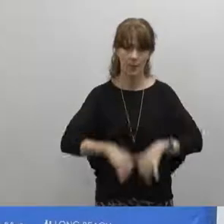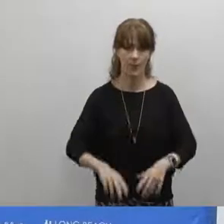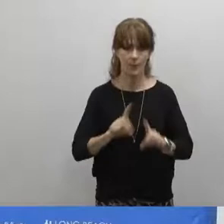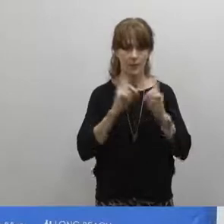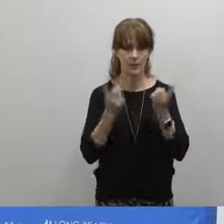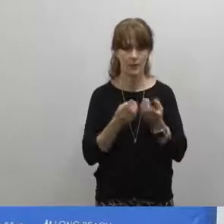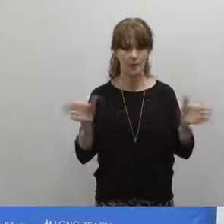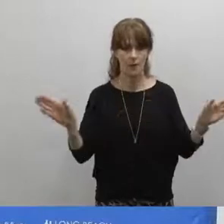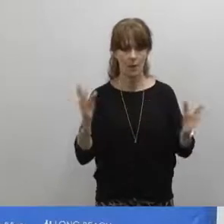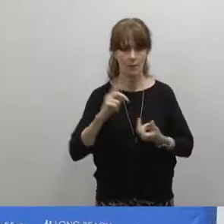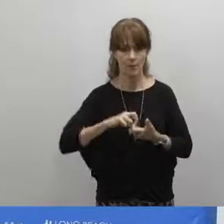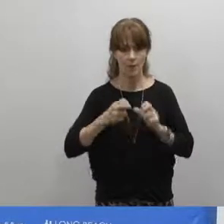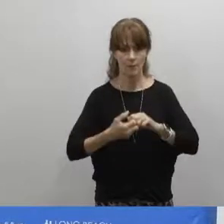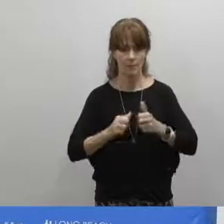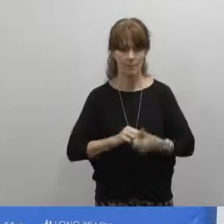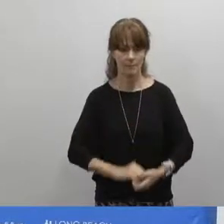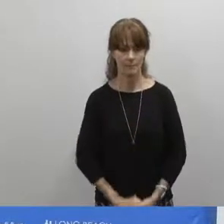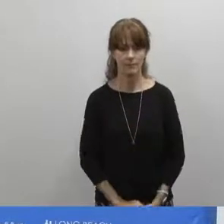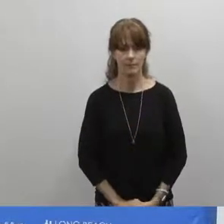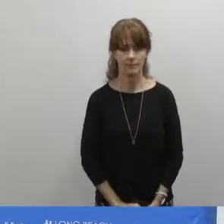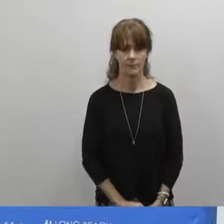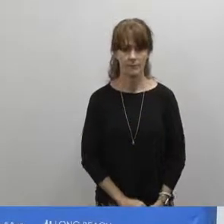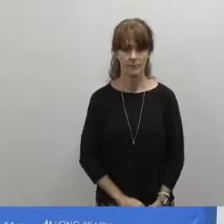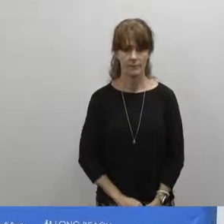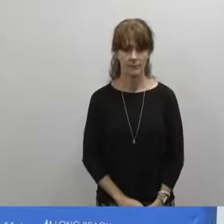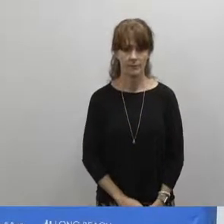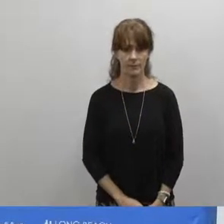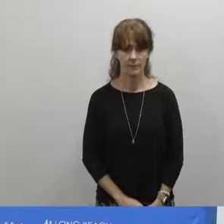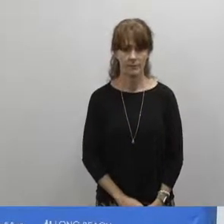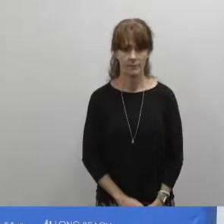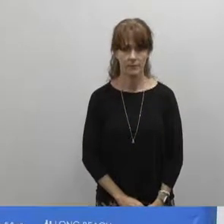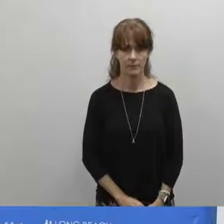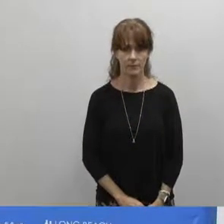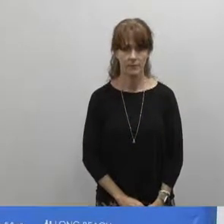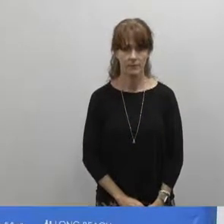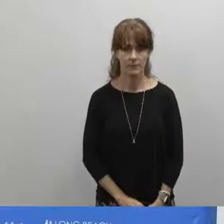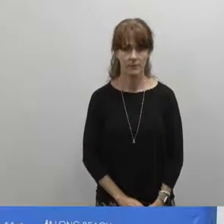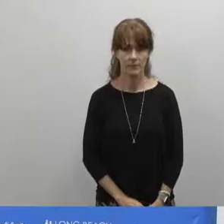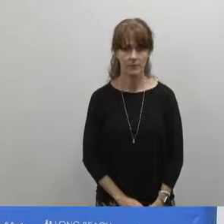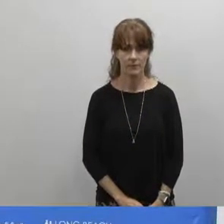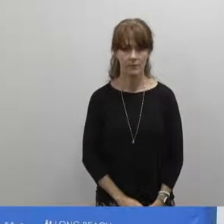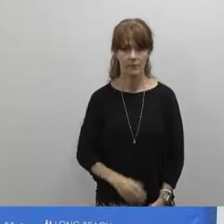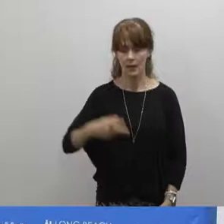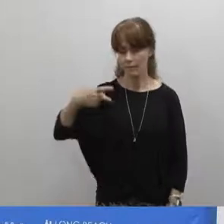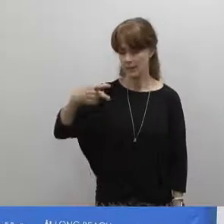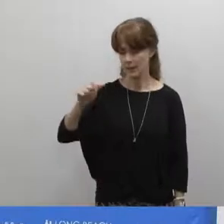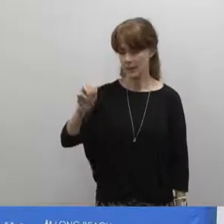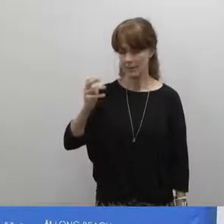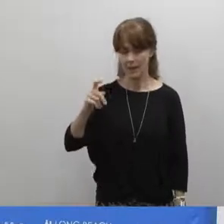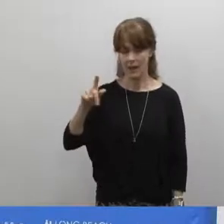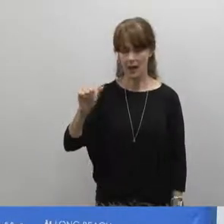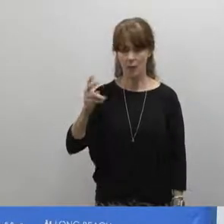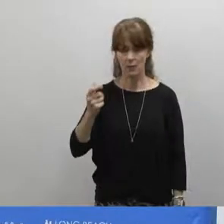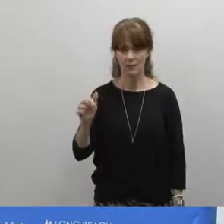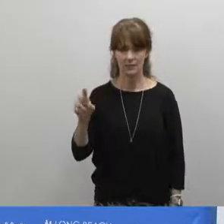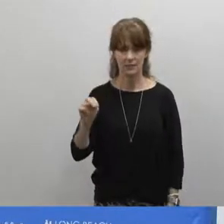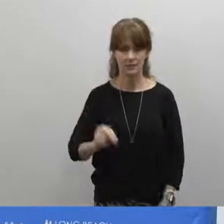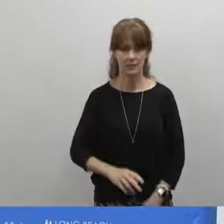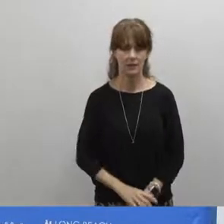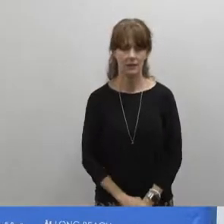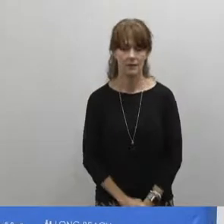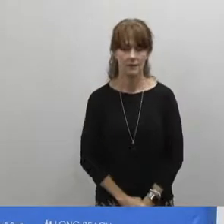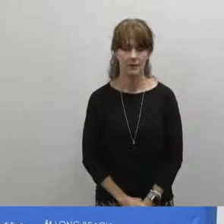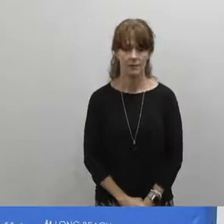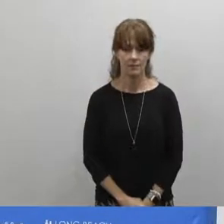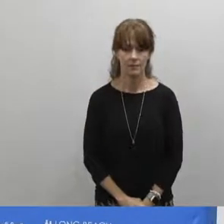ឃើញទេពេលវេលាគាត់អស់ហើយគាត់អាចជជែកបានបន្តទៀតទេ បន្ទាប់ទៅទៀតមាន Pamela